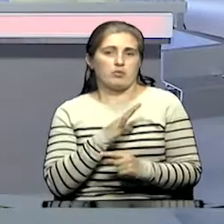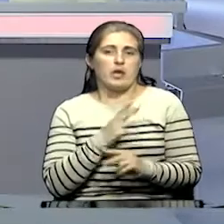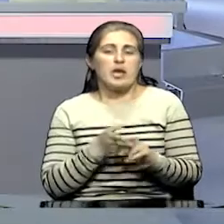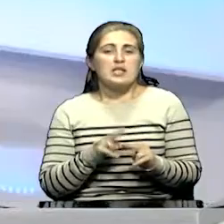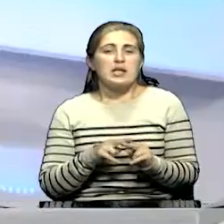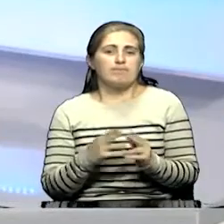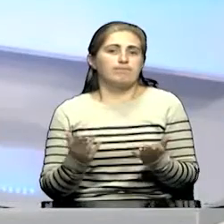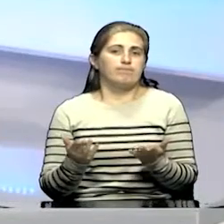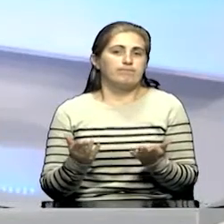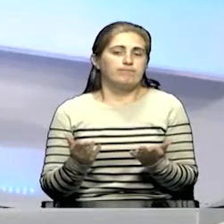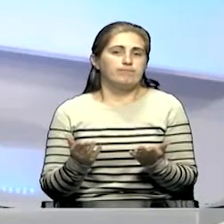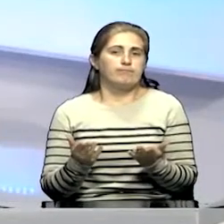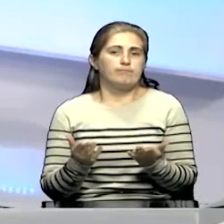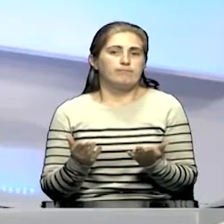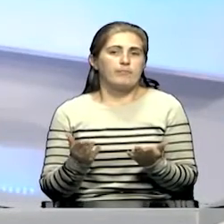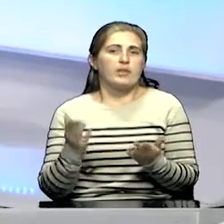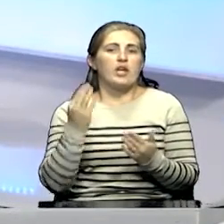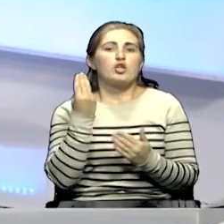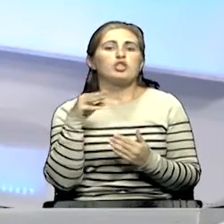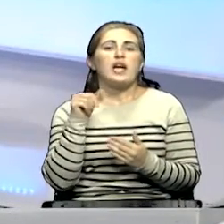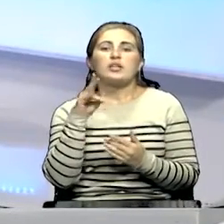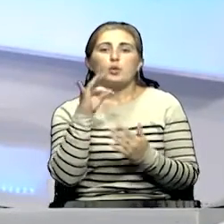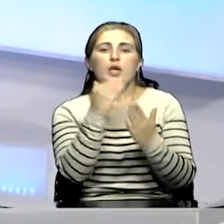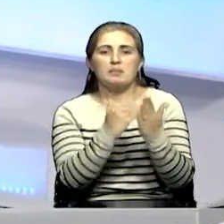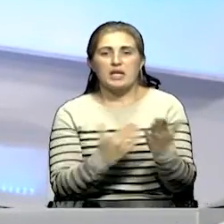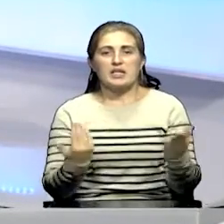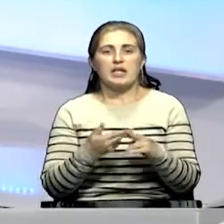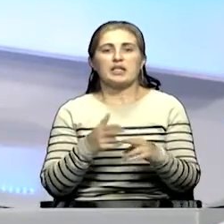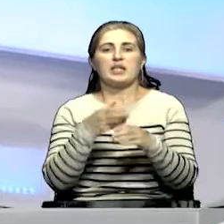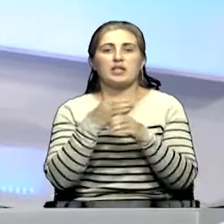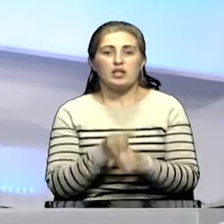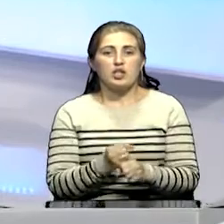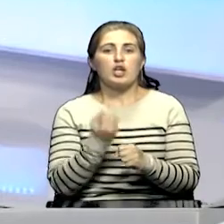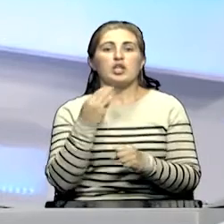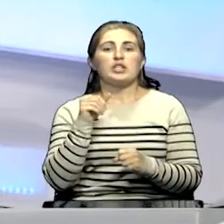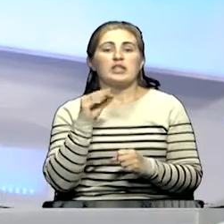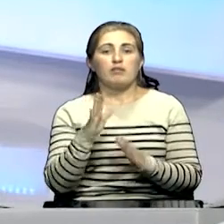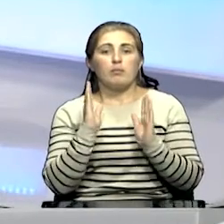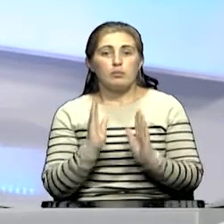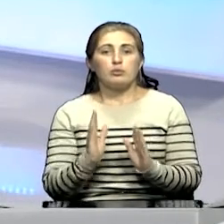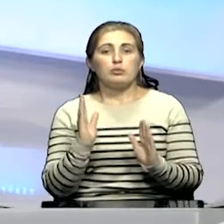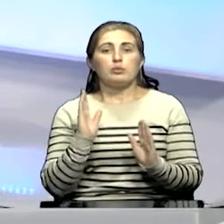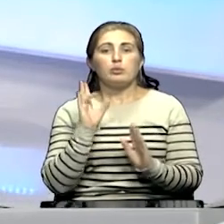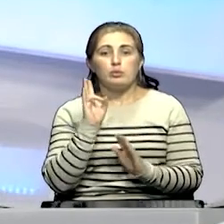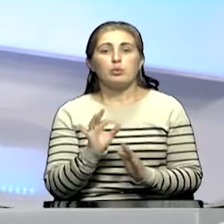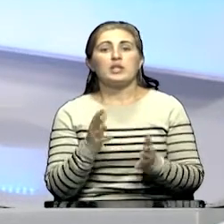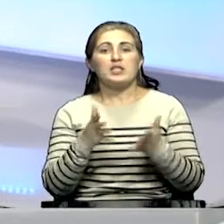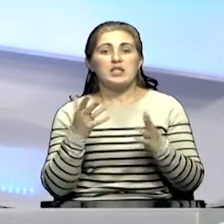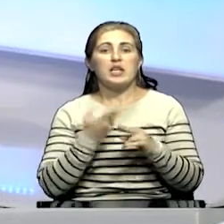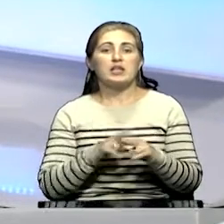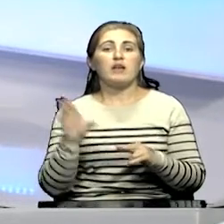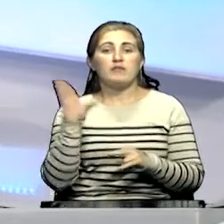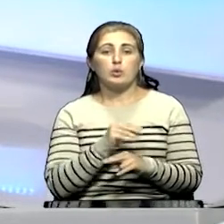даже штатное расписание это сокращение штатов будет но это естественно это все